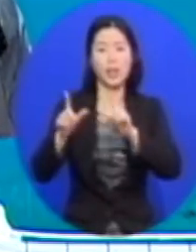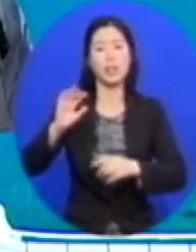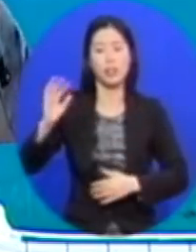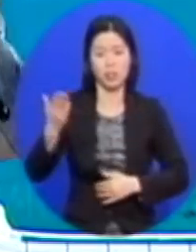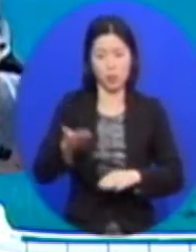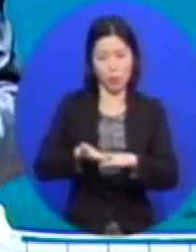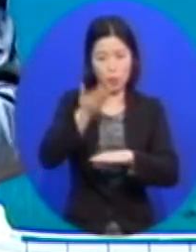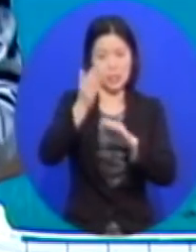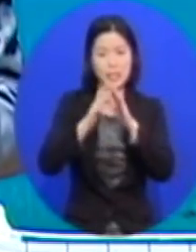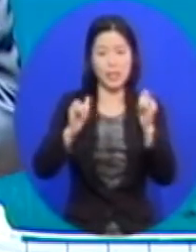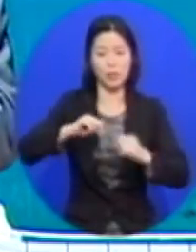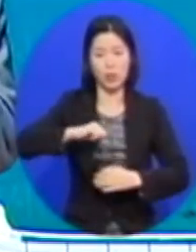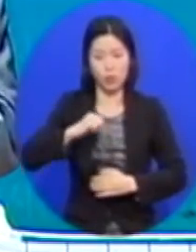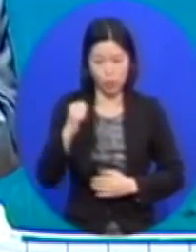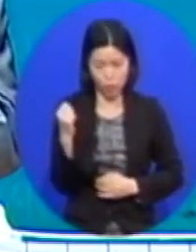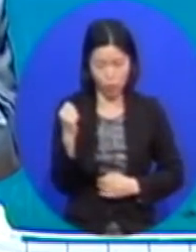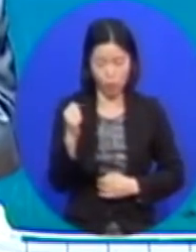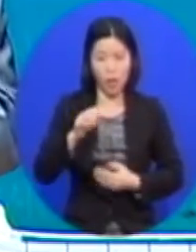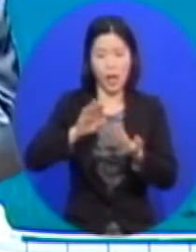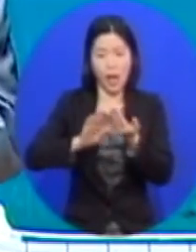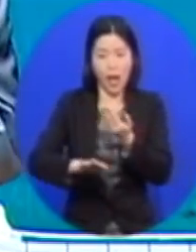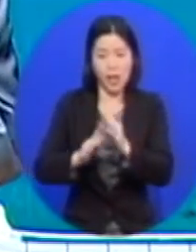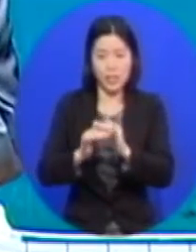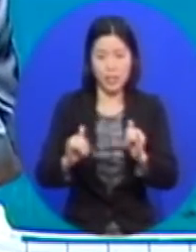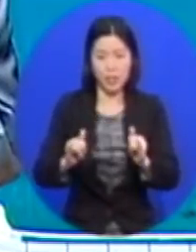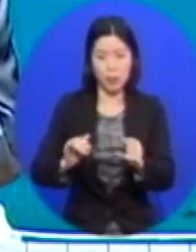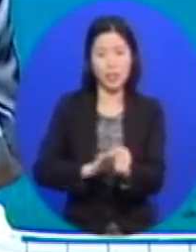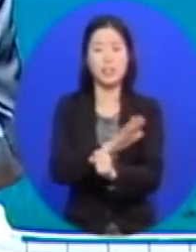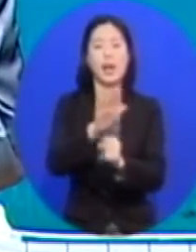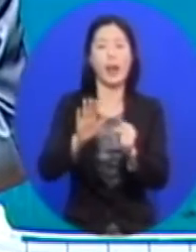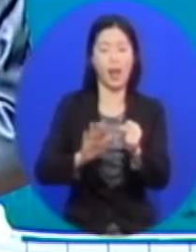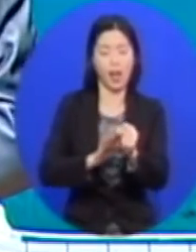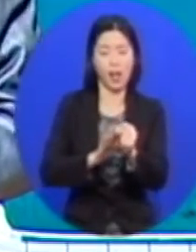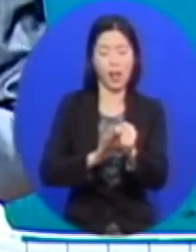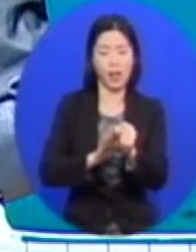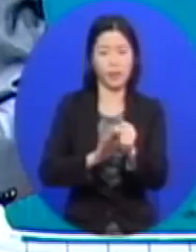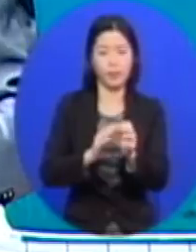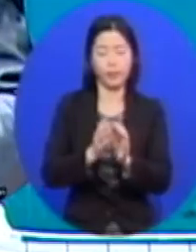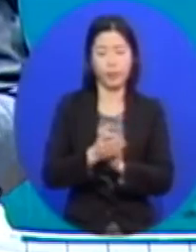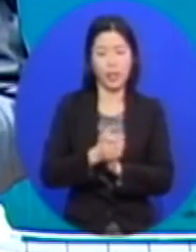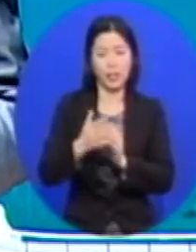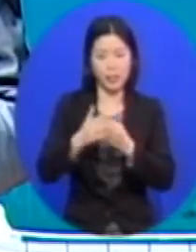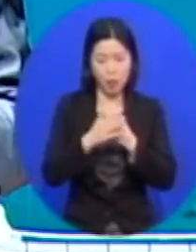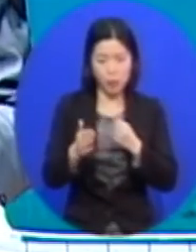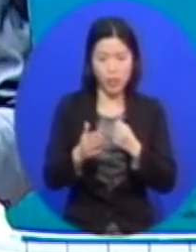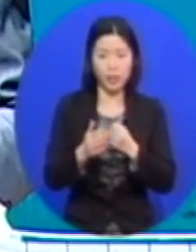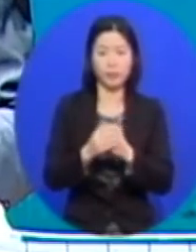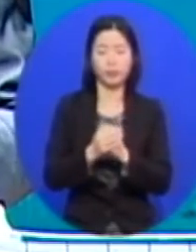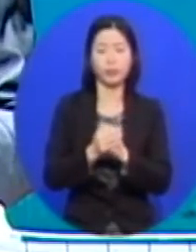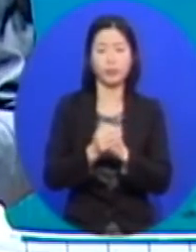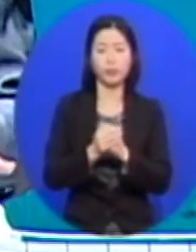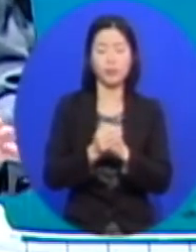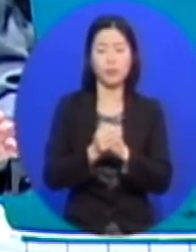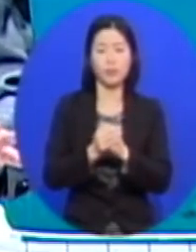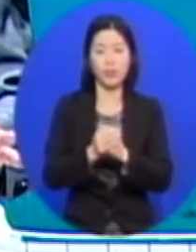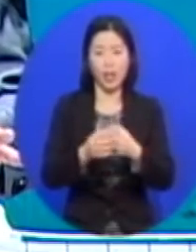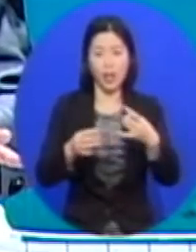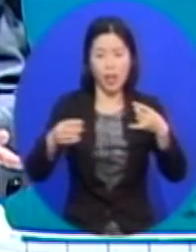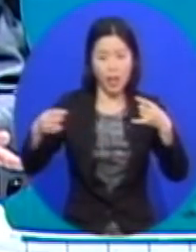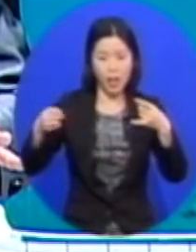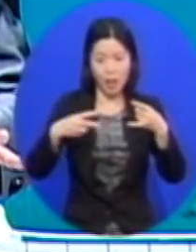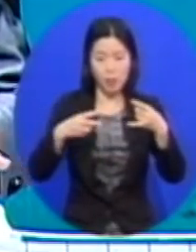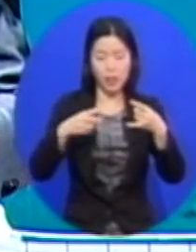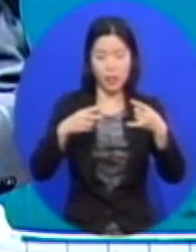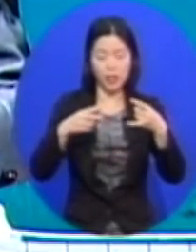사람에게는 순종하고 아랫사람에게 는 사랑하는 거죠 그래서 아 에베소서 5장에서